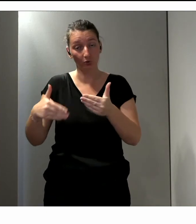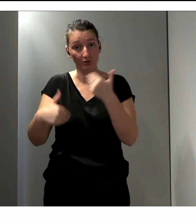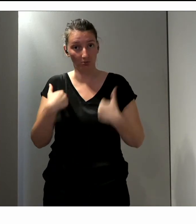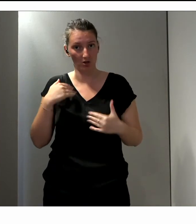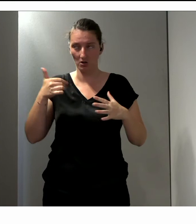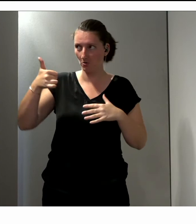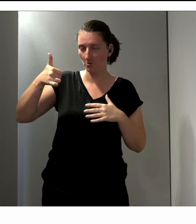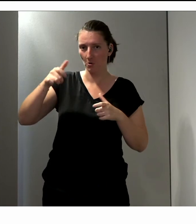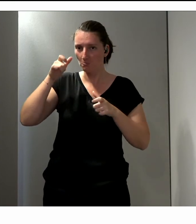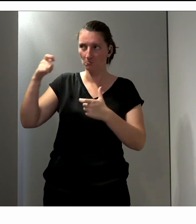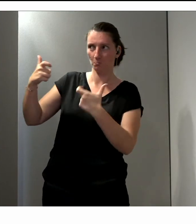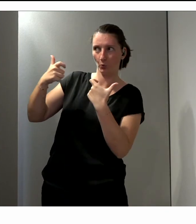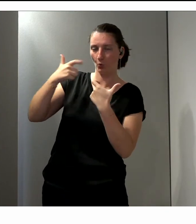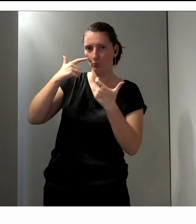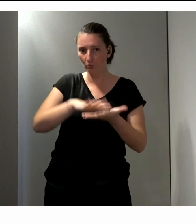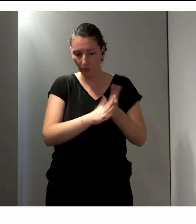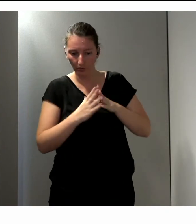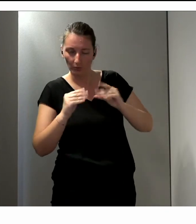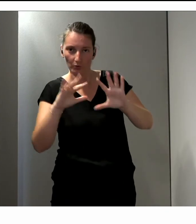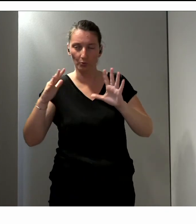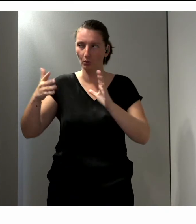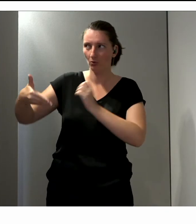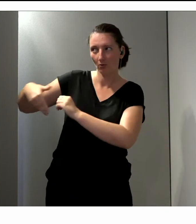œuvre de ces recommandations et comment on peut travailler ensemble?